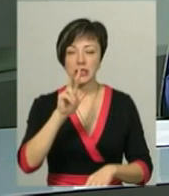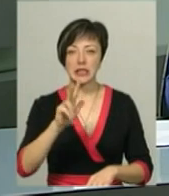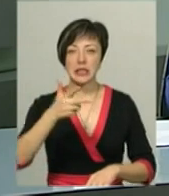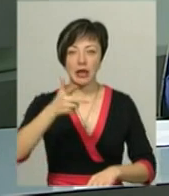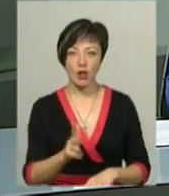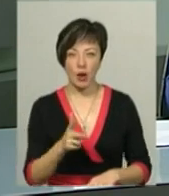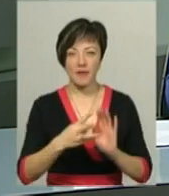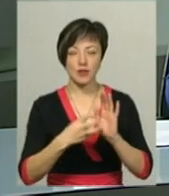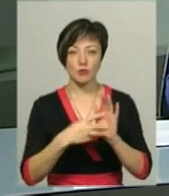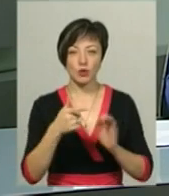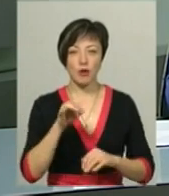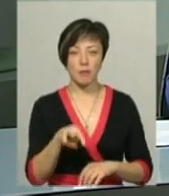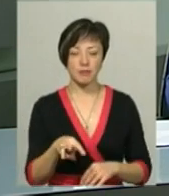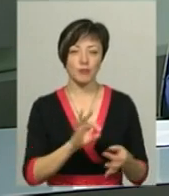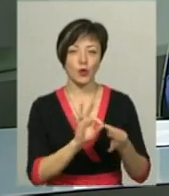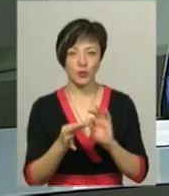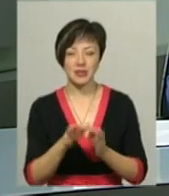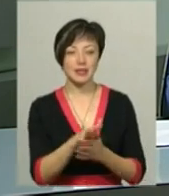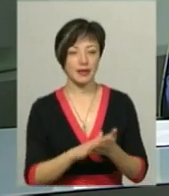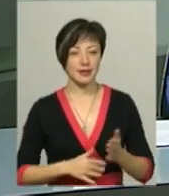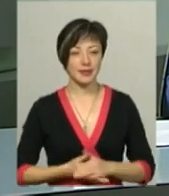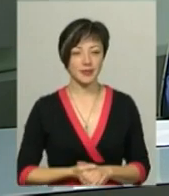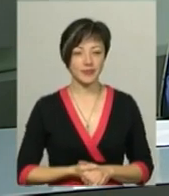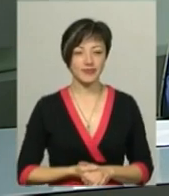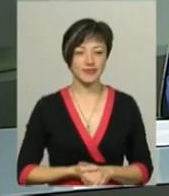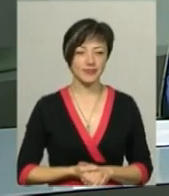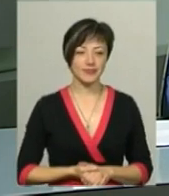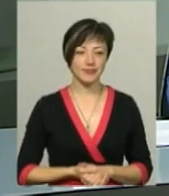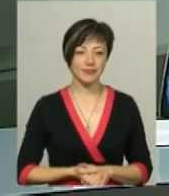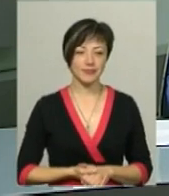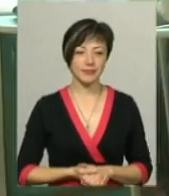кілограми 800 грамів. Подробиці у сюжеті Вікторії Зелінської.